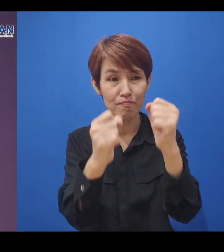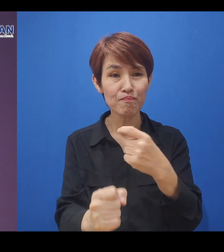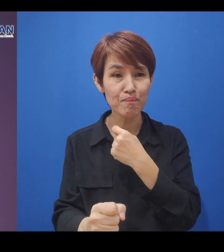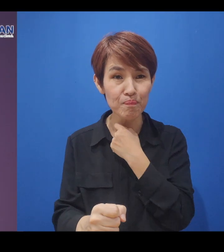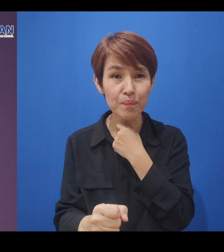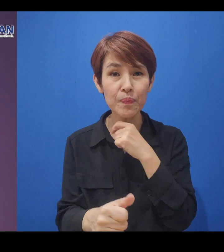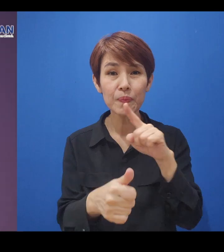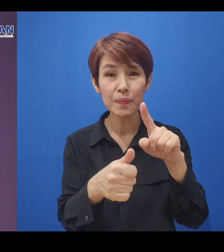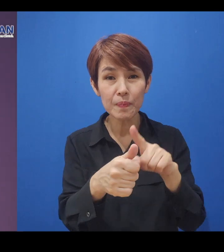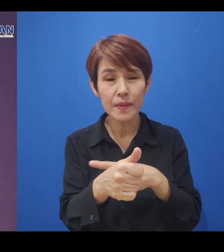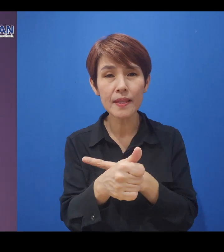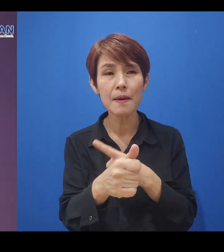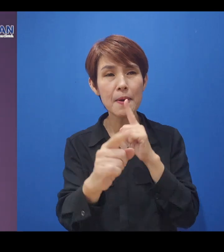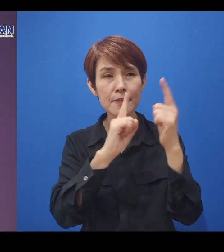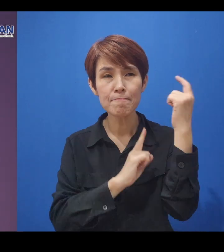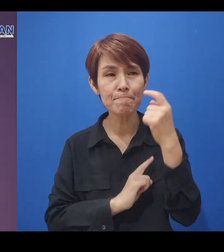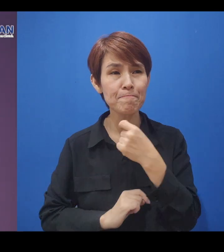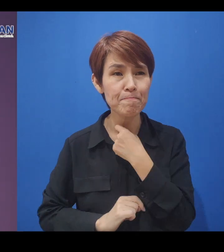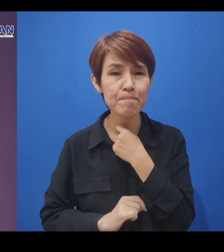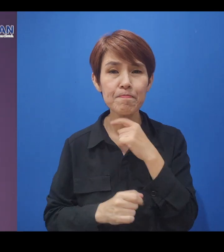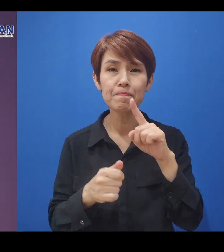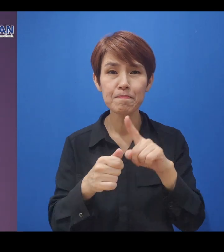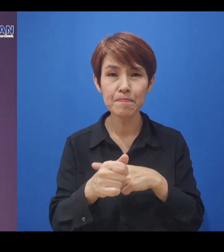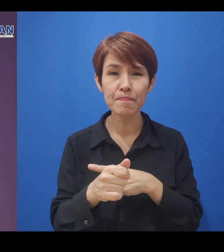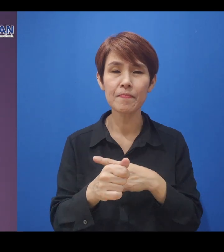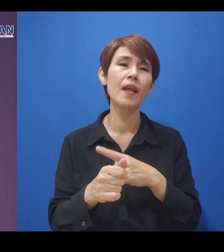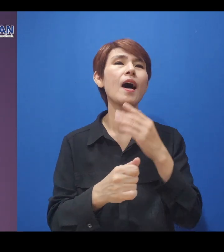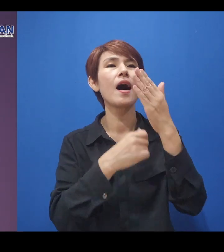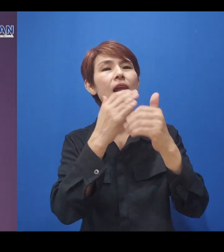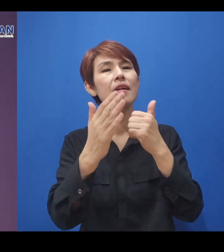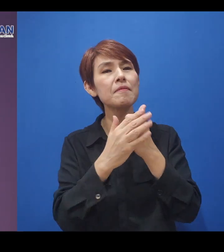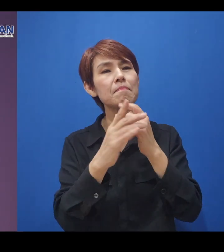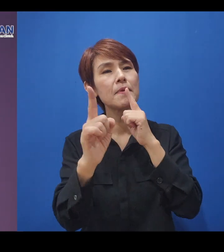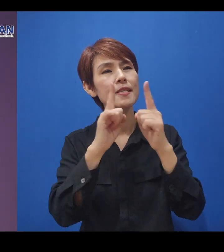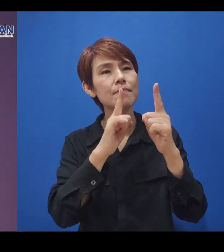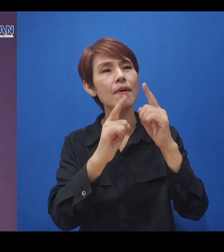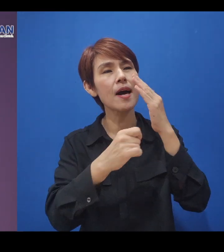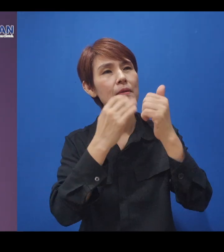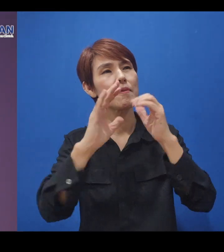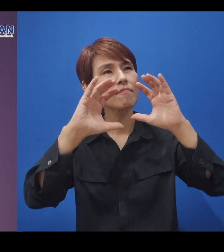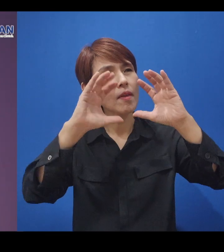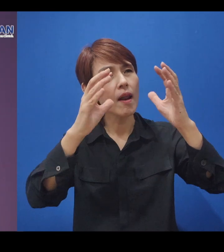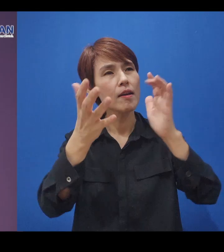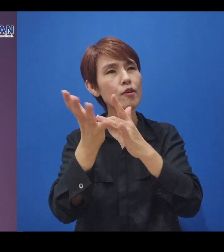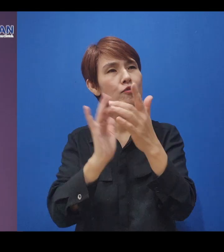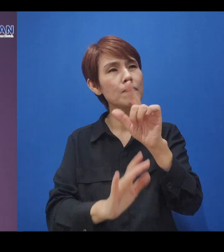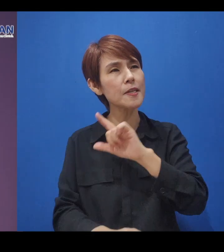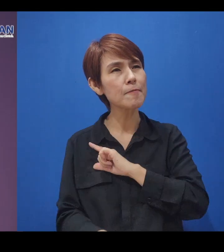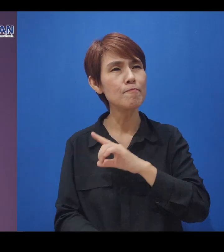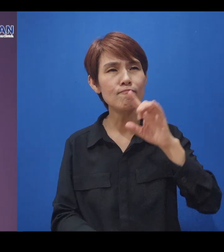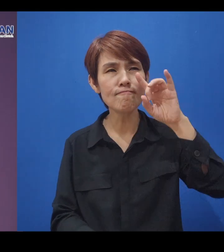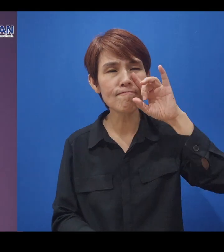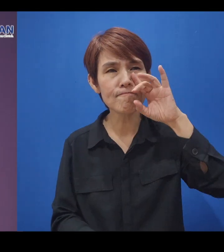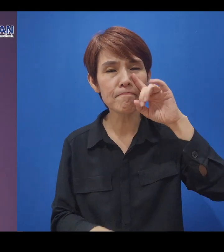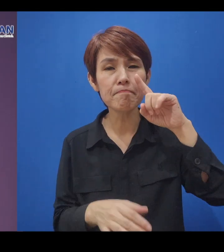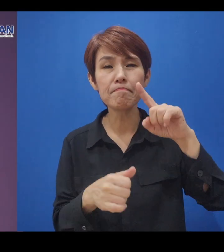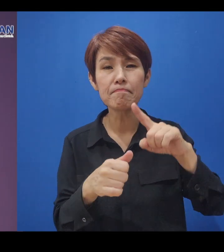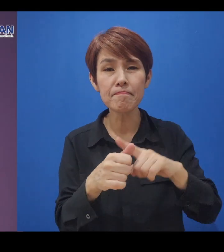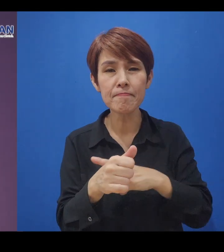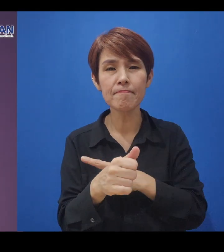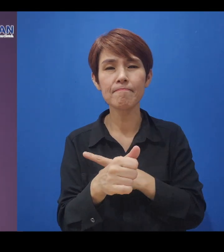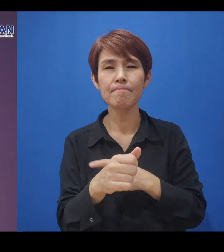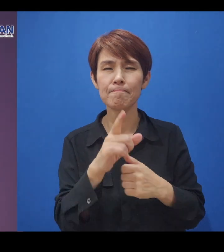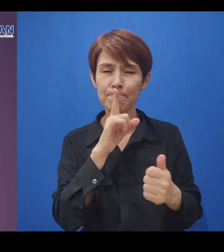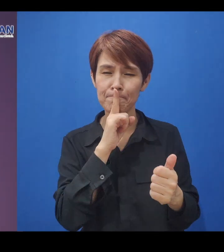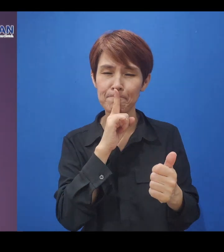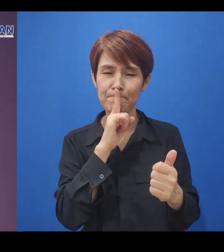빌립의 말씀을 듣고 싶었어요. 빌립이 전하는 하나님의 나라와 예수님의 이름에 대해 더 알고 싶었어요. 그래서